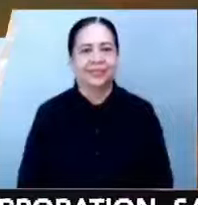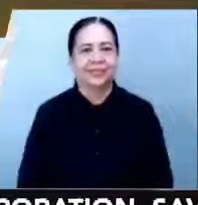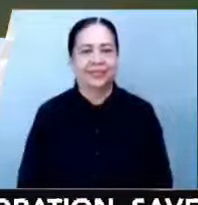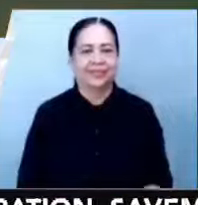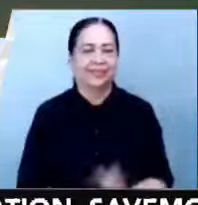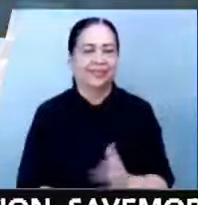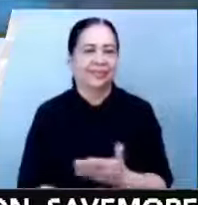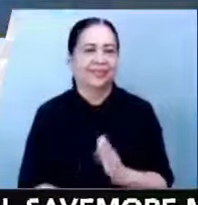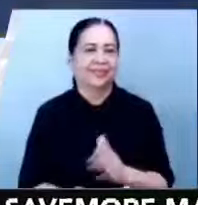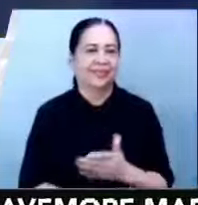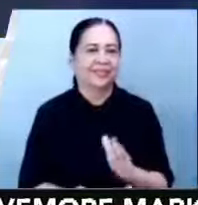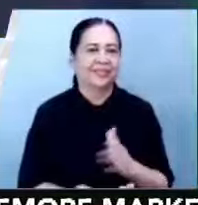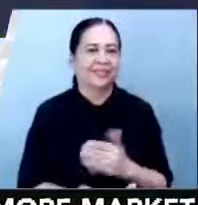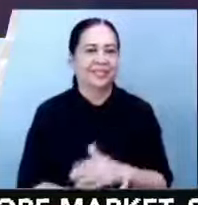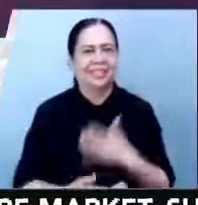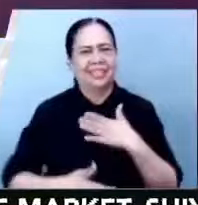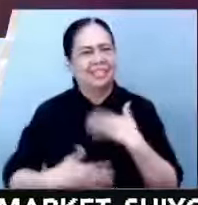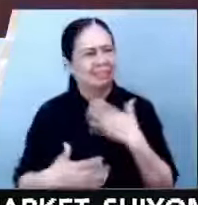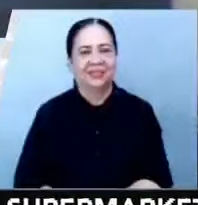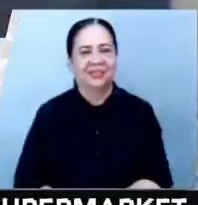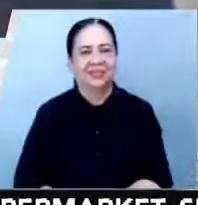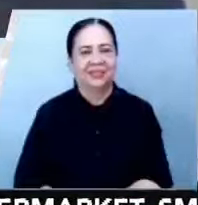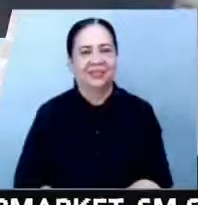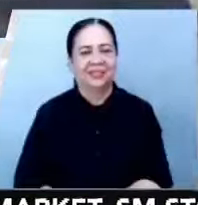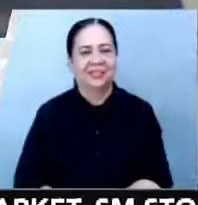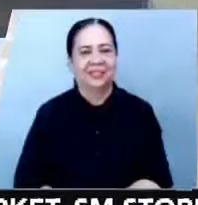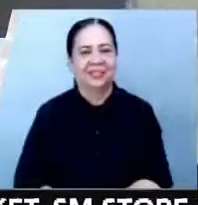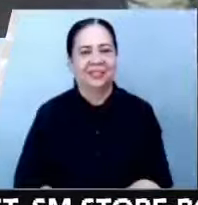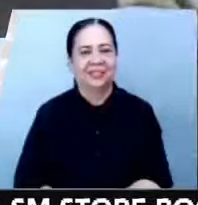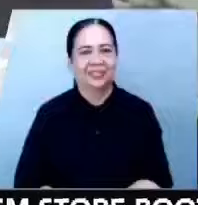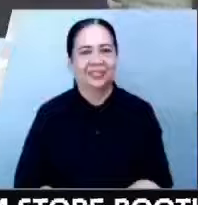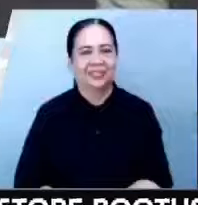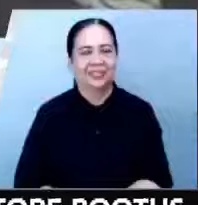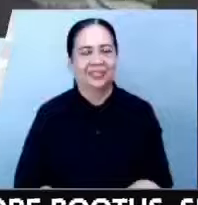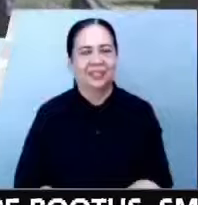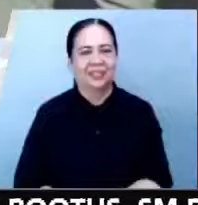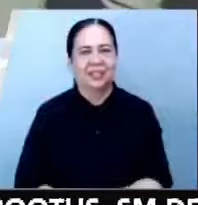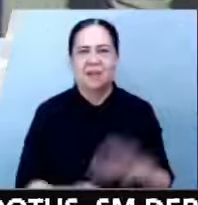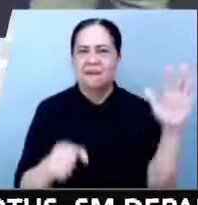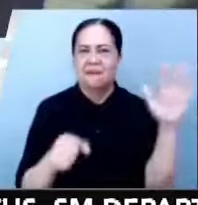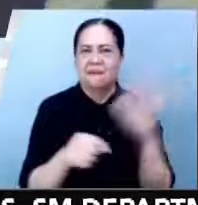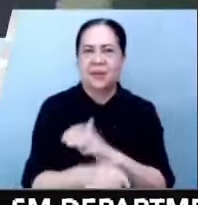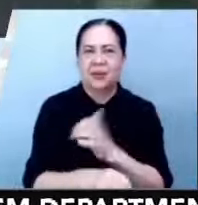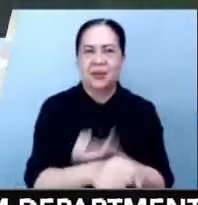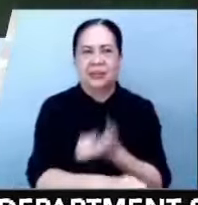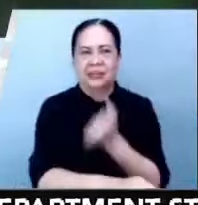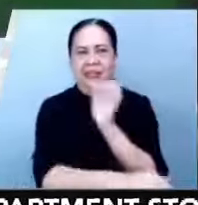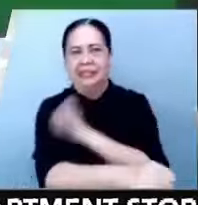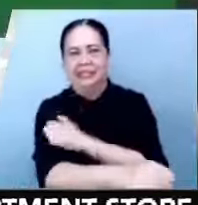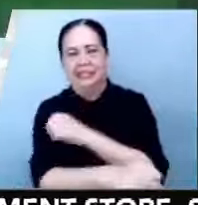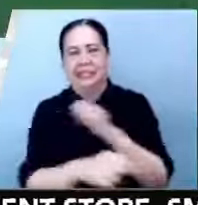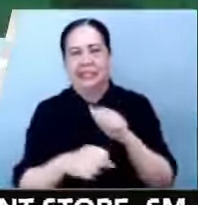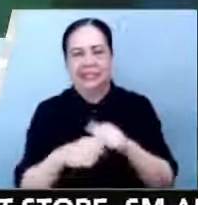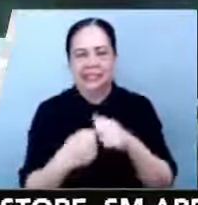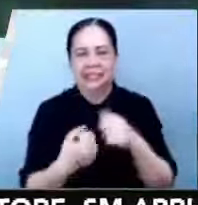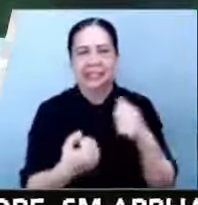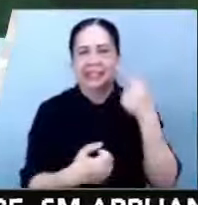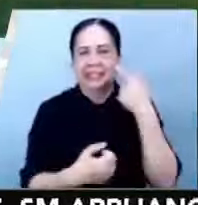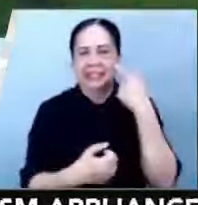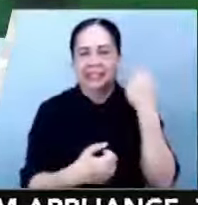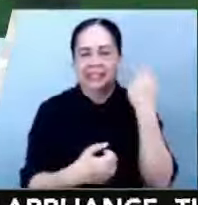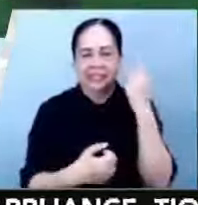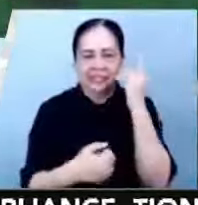Ang saya naman nun! Full of energy sina Glyza De Castro, Miguel Tan Felix, Kokoy De Santos,